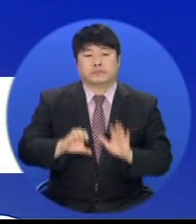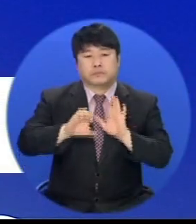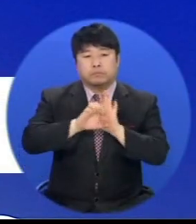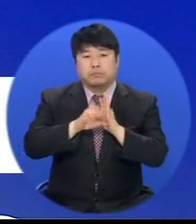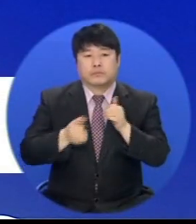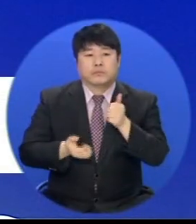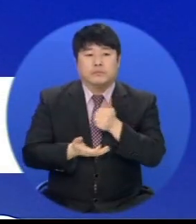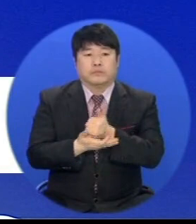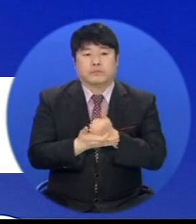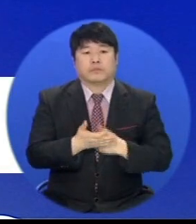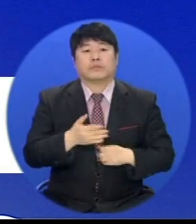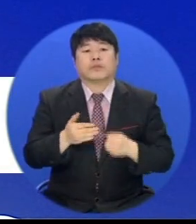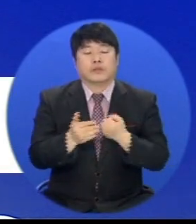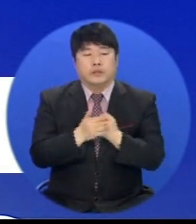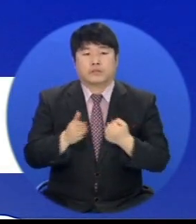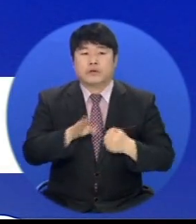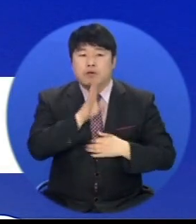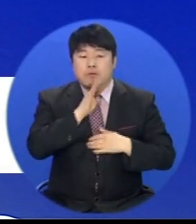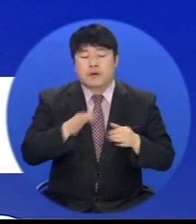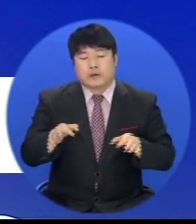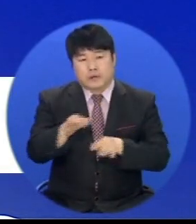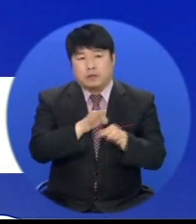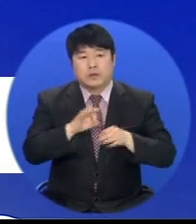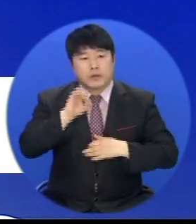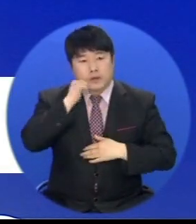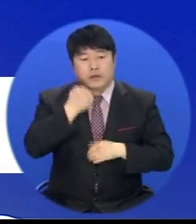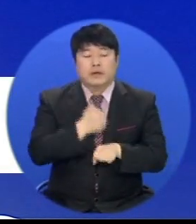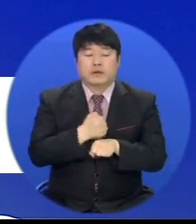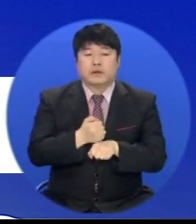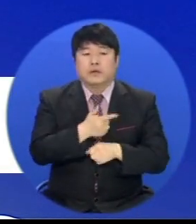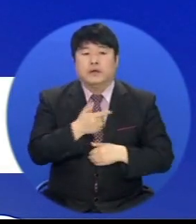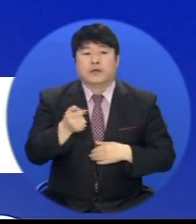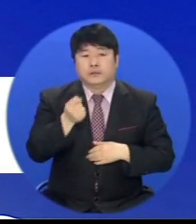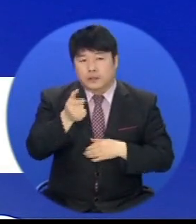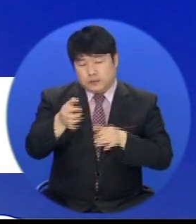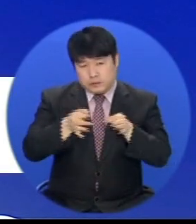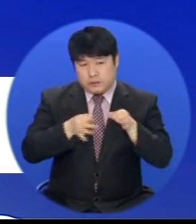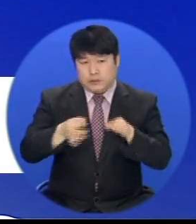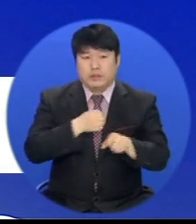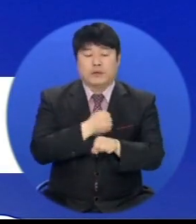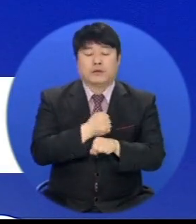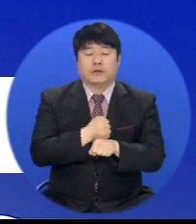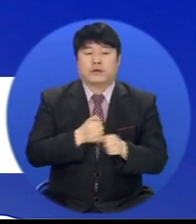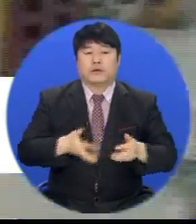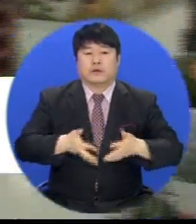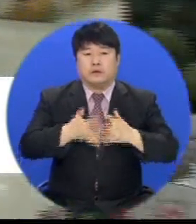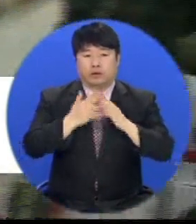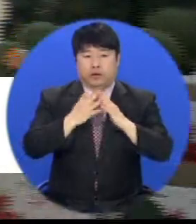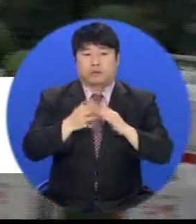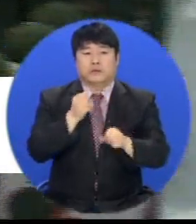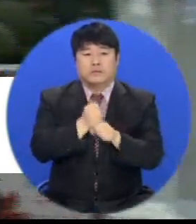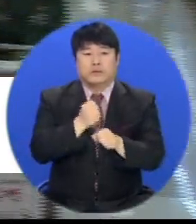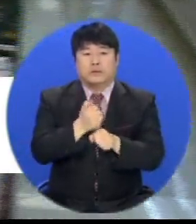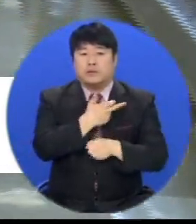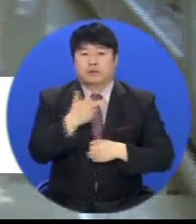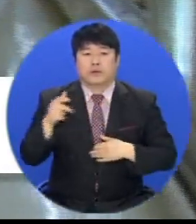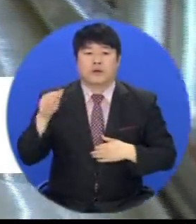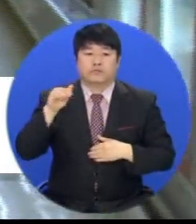코로나19의 여파가 실물 경제에 영향을 미치면서 대형 소매점 판매와 건설 수주액이 큰 폭으로